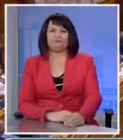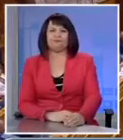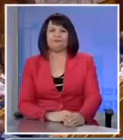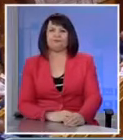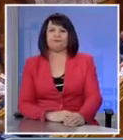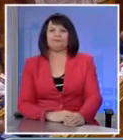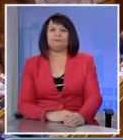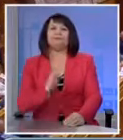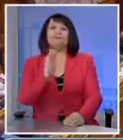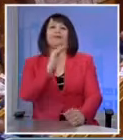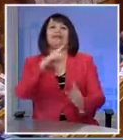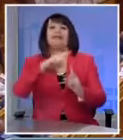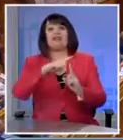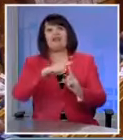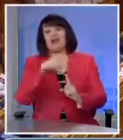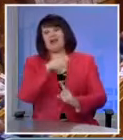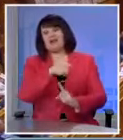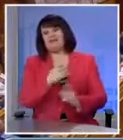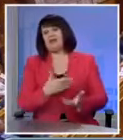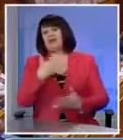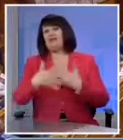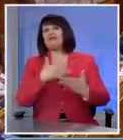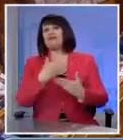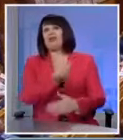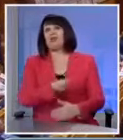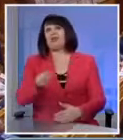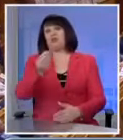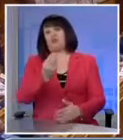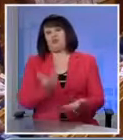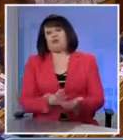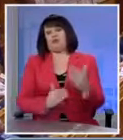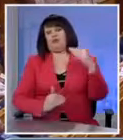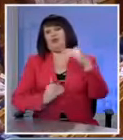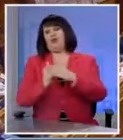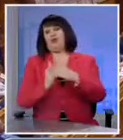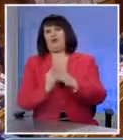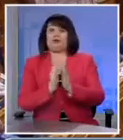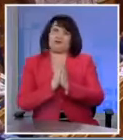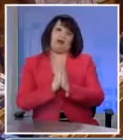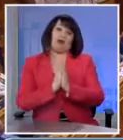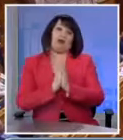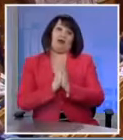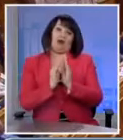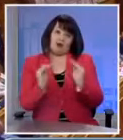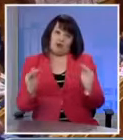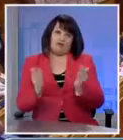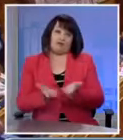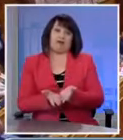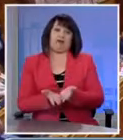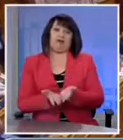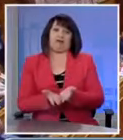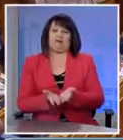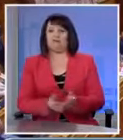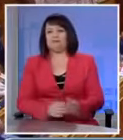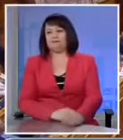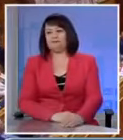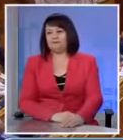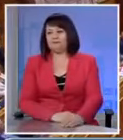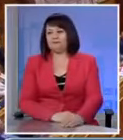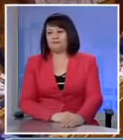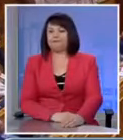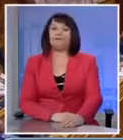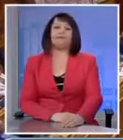Κύριε Τζαβάρα, σήμερα έχετε υπερβεί κάθε όριο. Για ηρεμήστε όλοι. Δεν